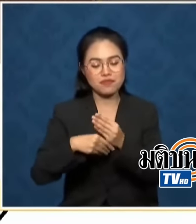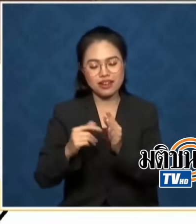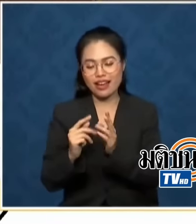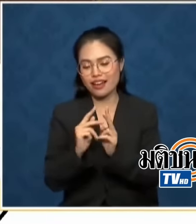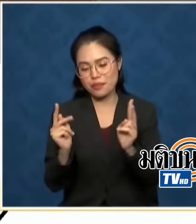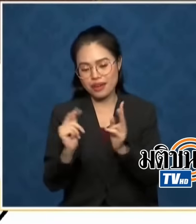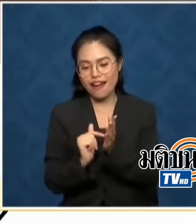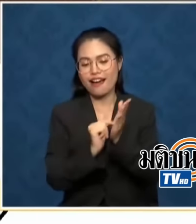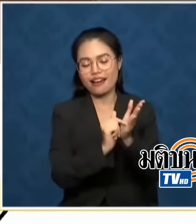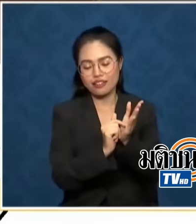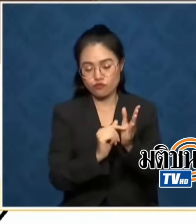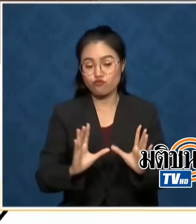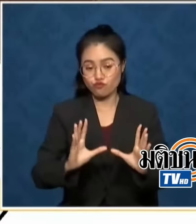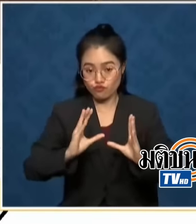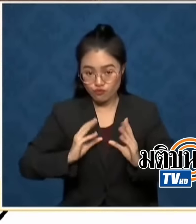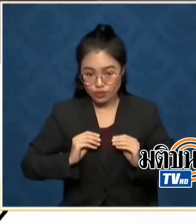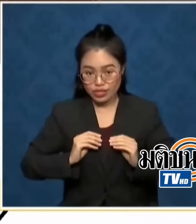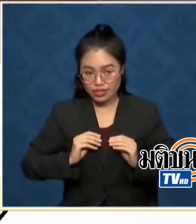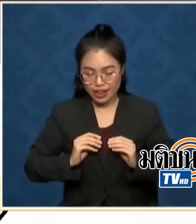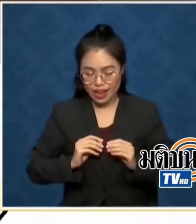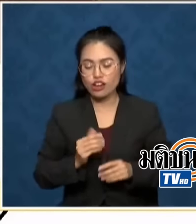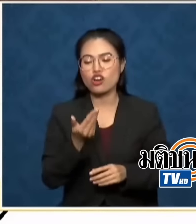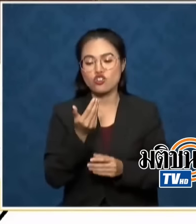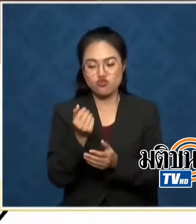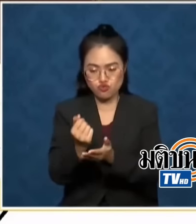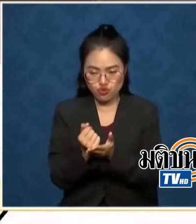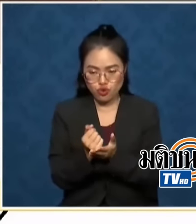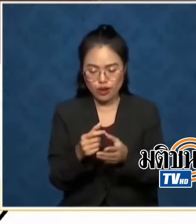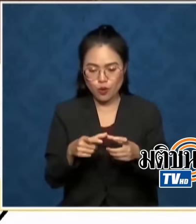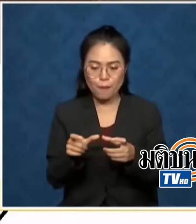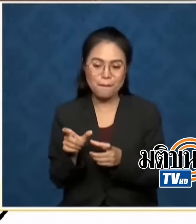ะครับท่านสมาชิกแสดงตนอีกครั้งหนึ่งนะครับ